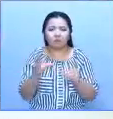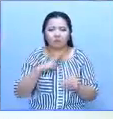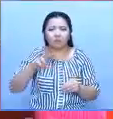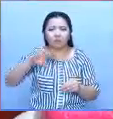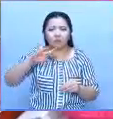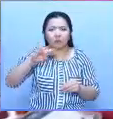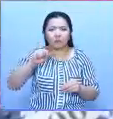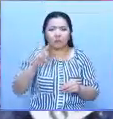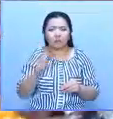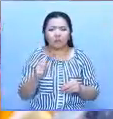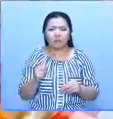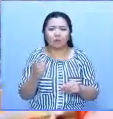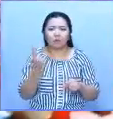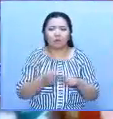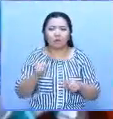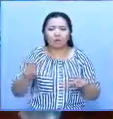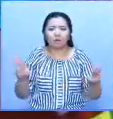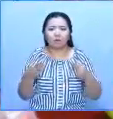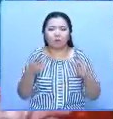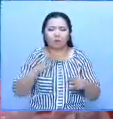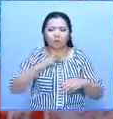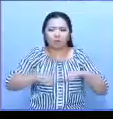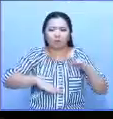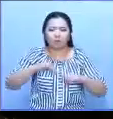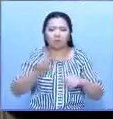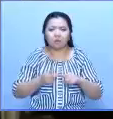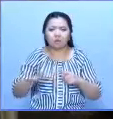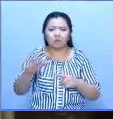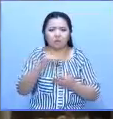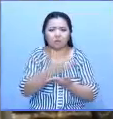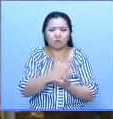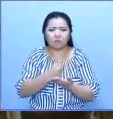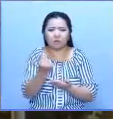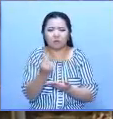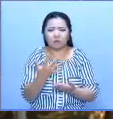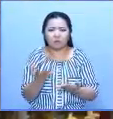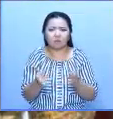ярмарка вещей, которые участники клубного дома делают своими руками. Все собранные средства пойдут на